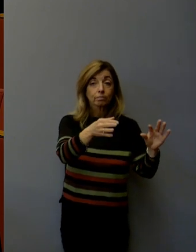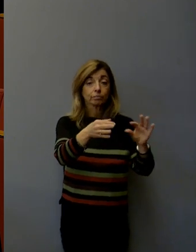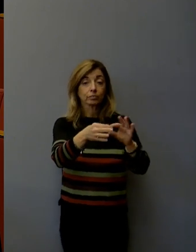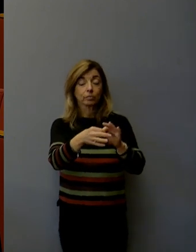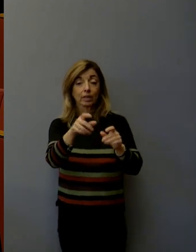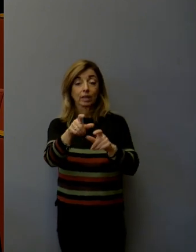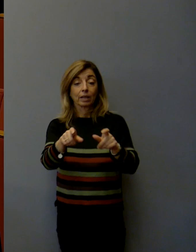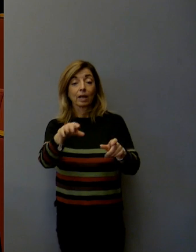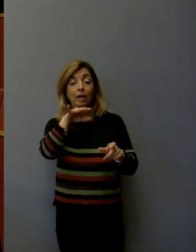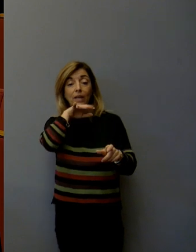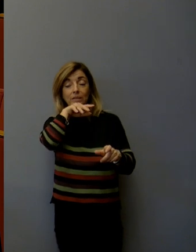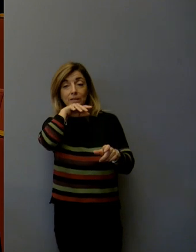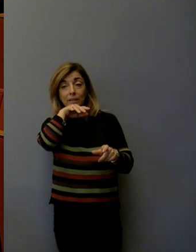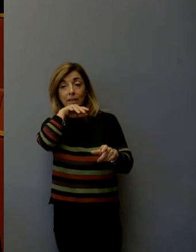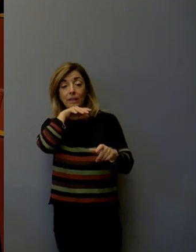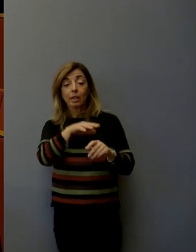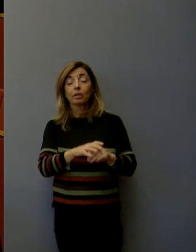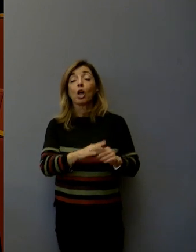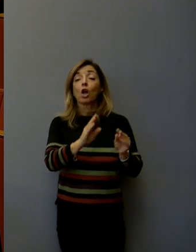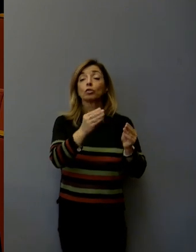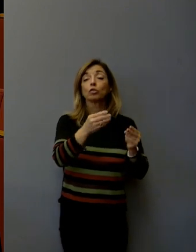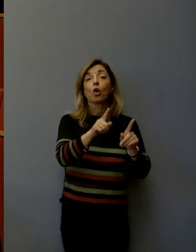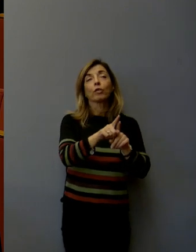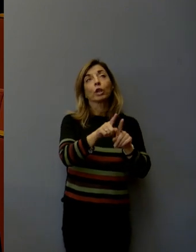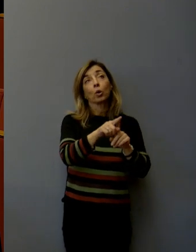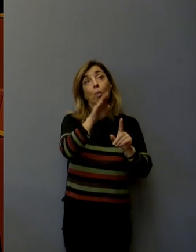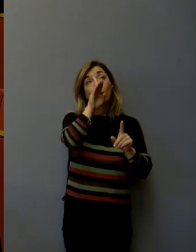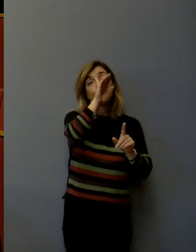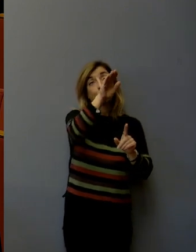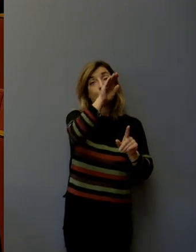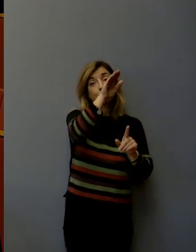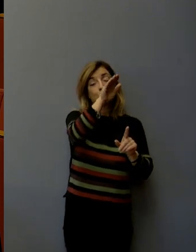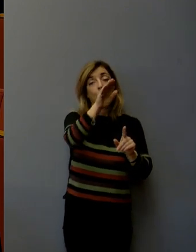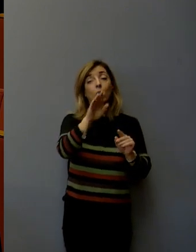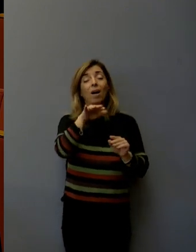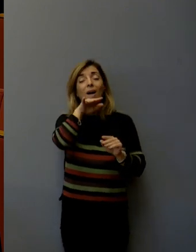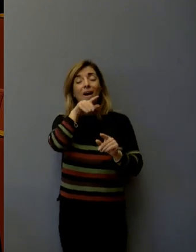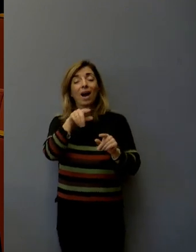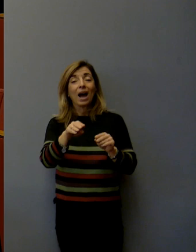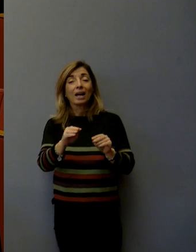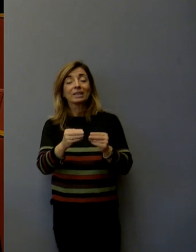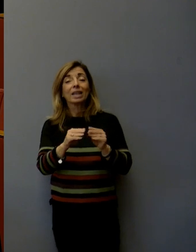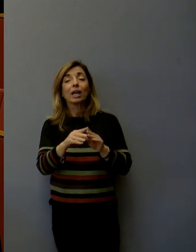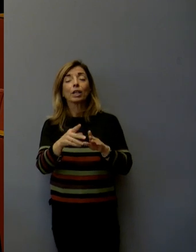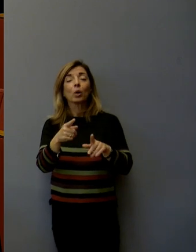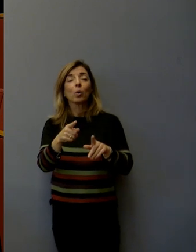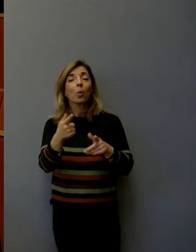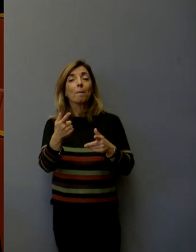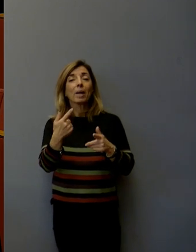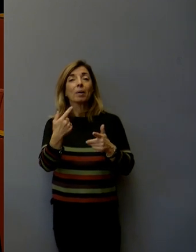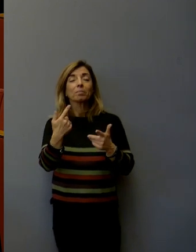espressioni cioè giovani intese come futuro e anziani intesi come espressione di un passato però sappiamo che fra queste due